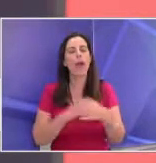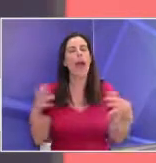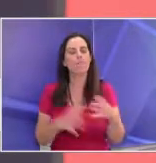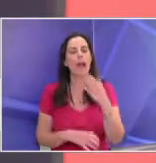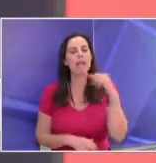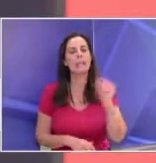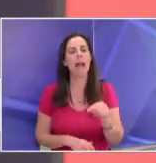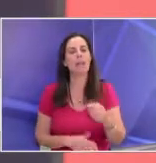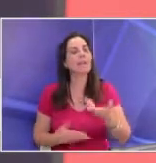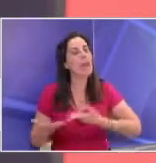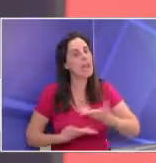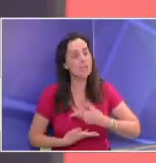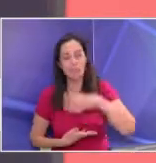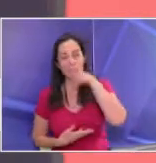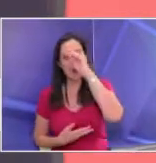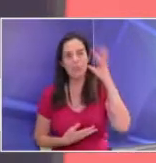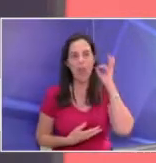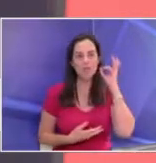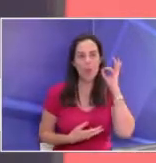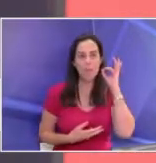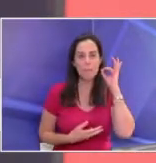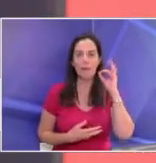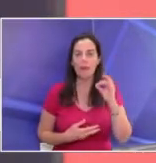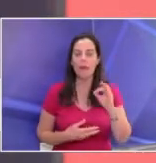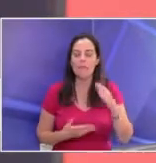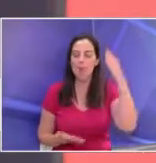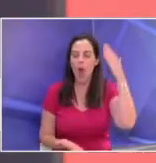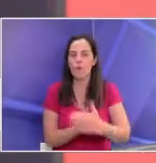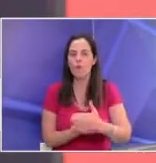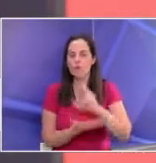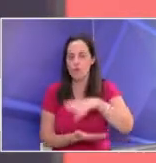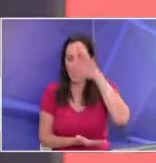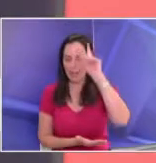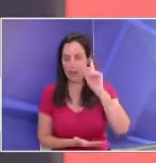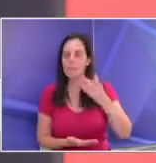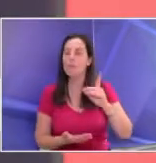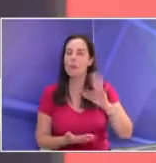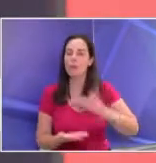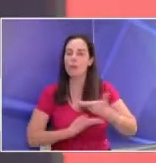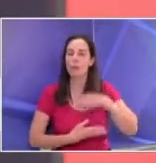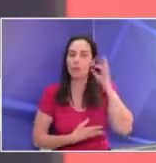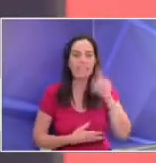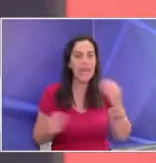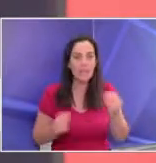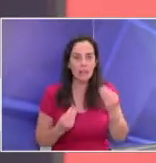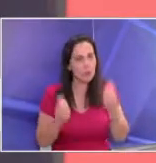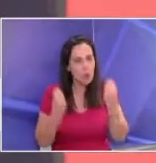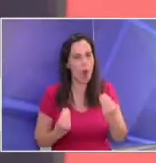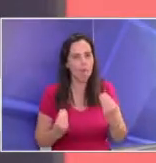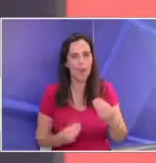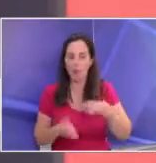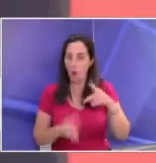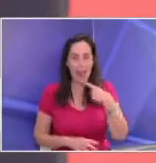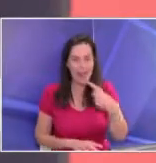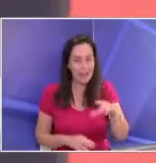החברה הישראלית והיחסים בין גברים לנשים, והקווים האדומים שיש לגברים בהתייחסות לנשים. וזה דבר מבורך. אני